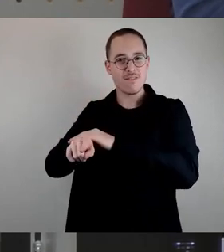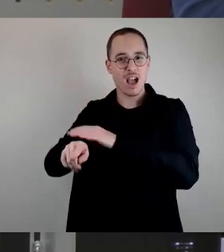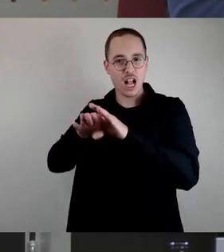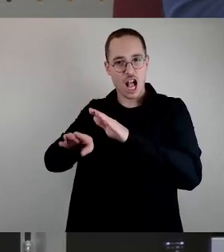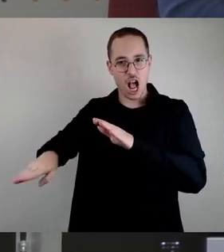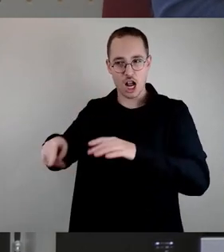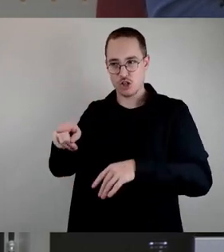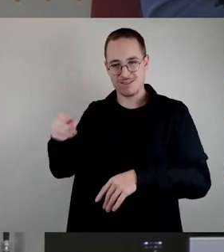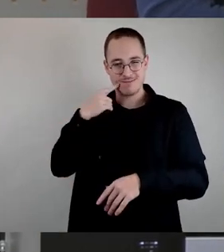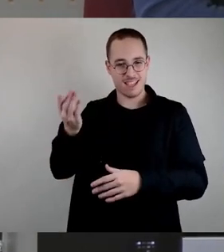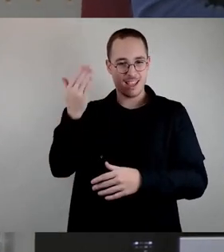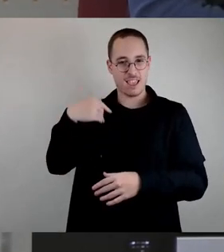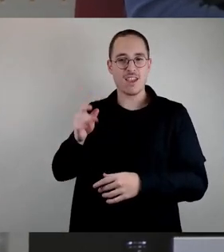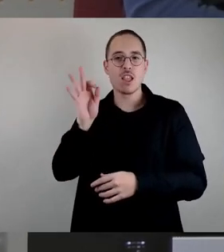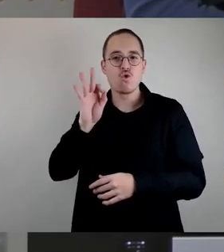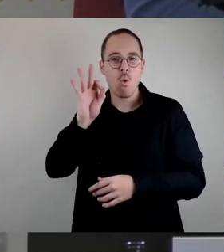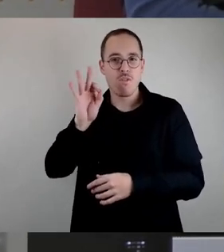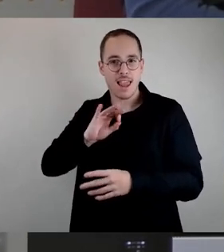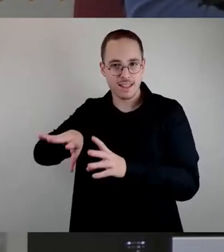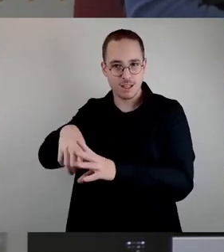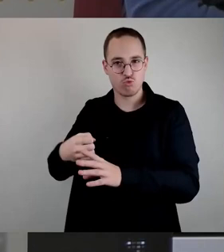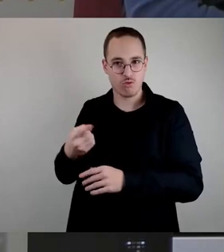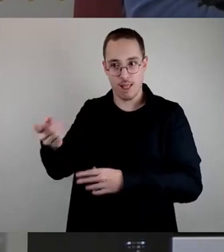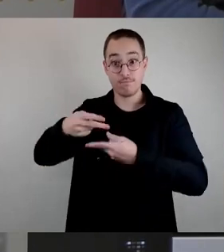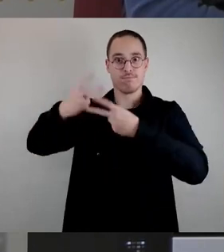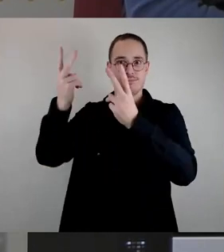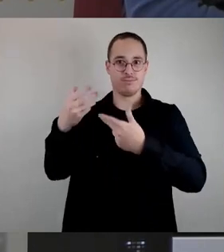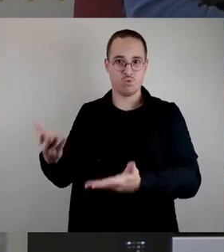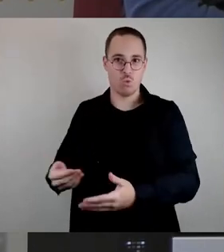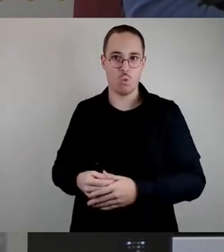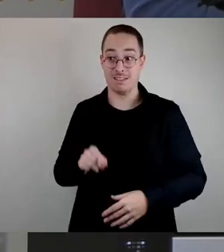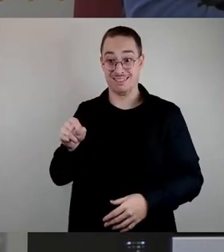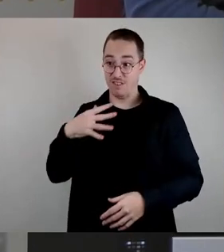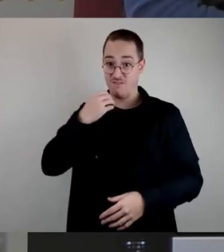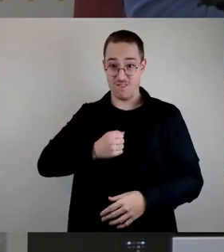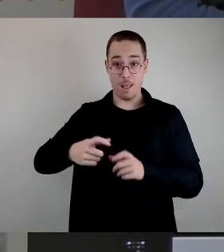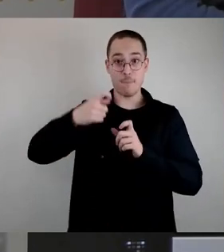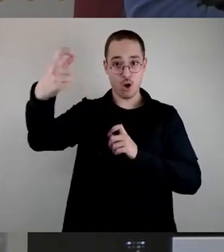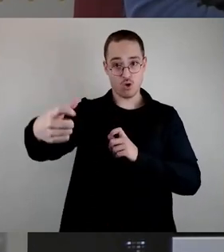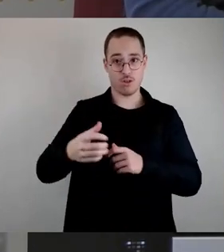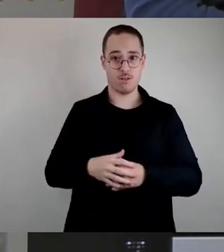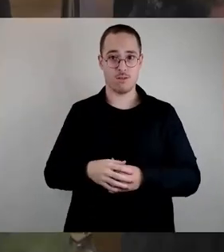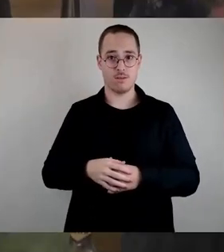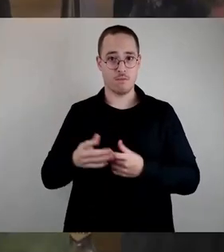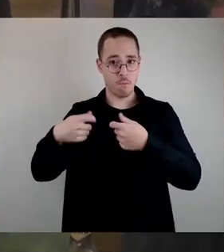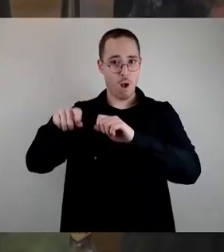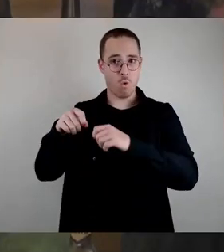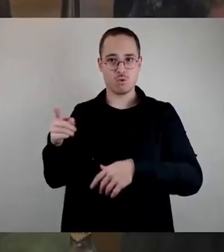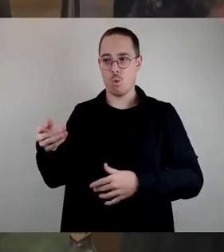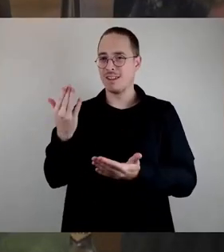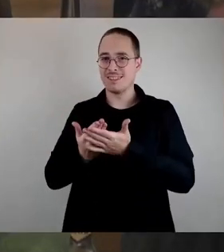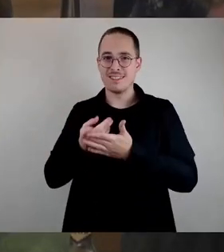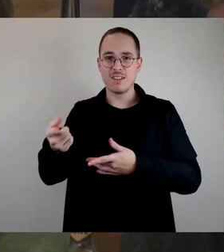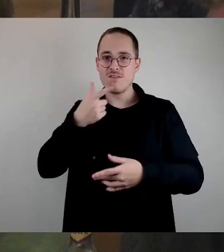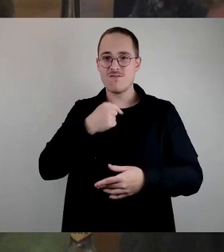dort müsste man dann entsprechend eine Brücke einführen. Dafür wollen Sie auch Trassen frei halten. Was wollen Sie denn da frei halten? Da ist ja